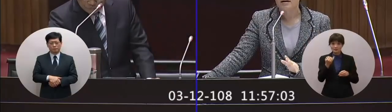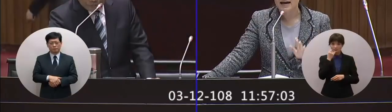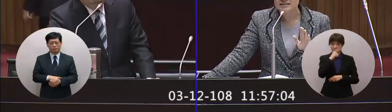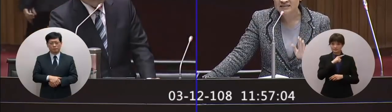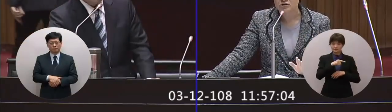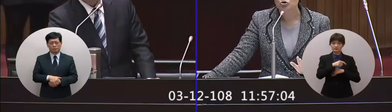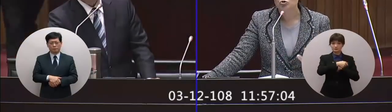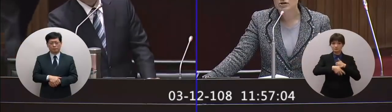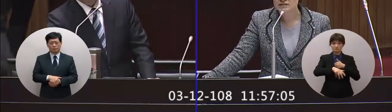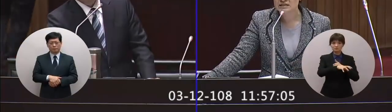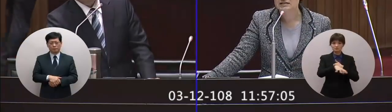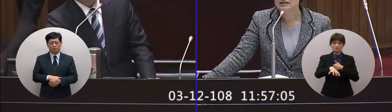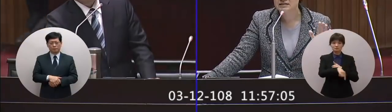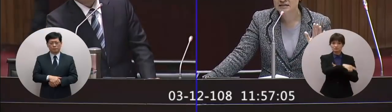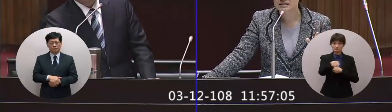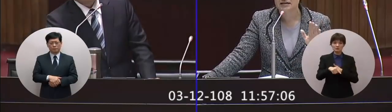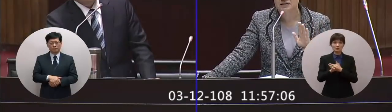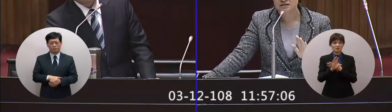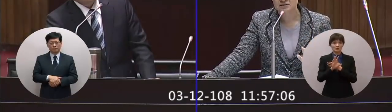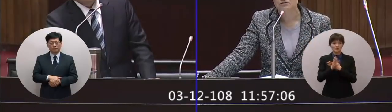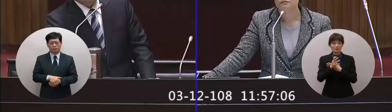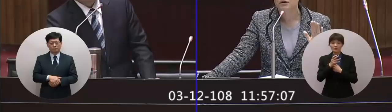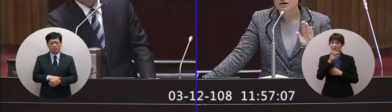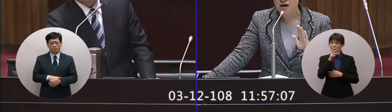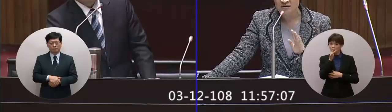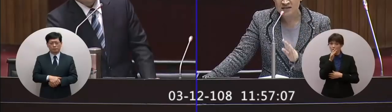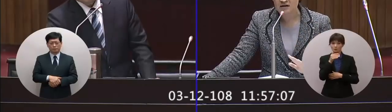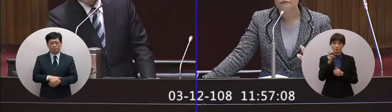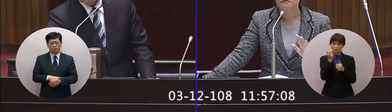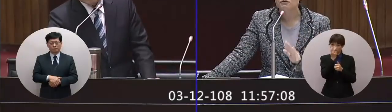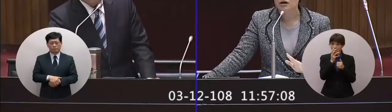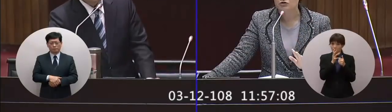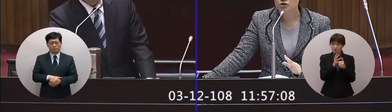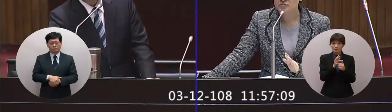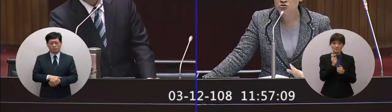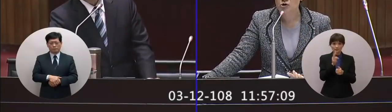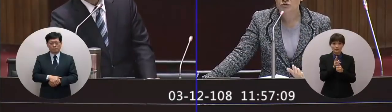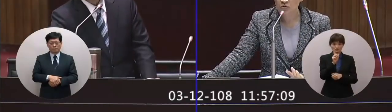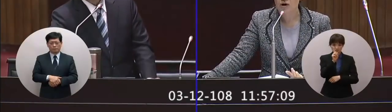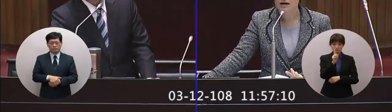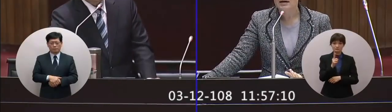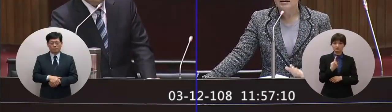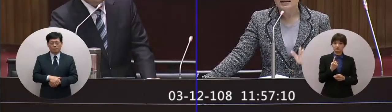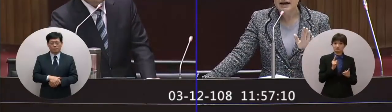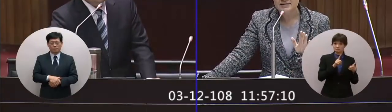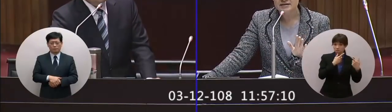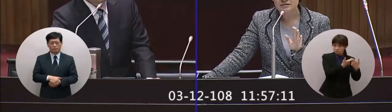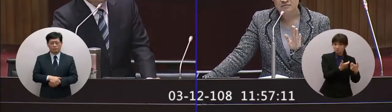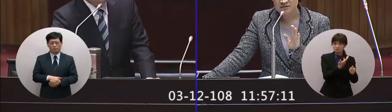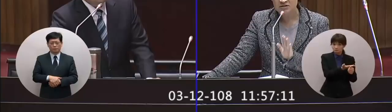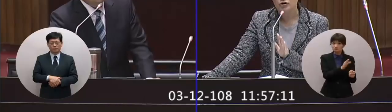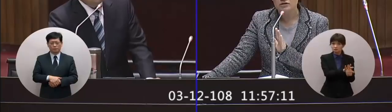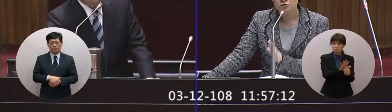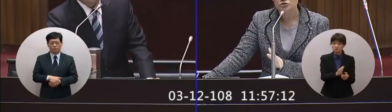问哦，来协助最基层的这些各级政府整个服务能够全面双语化。那当然